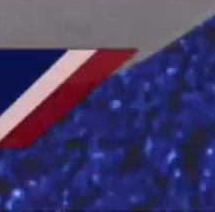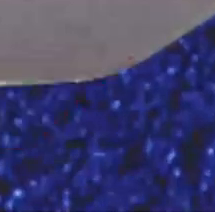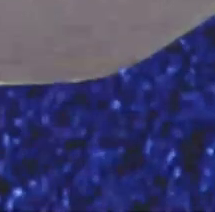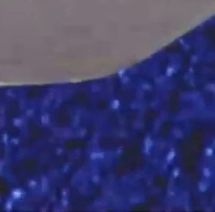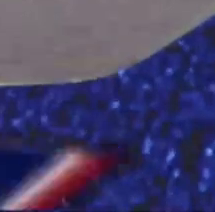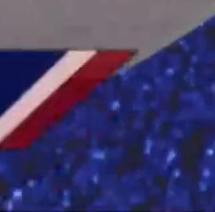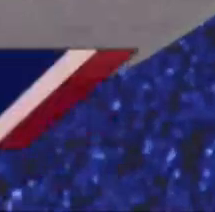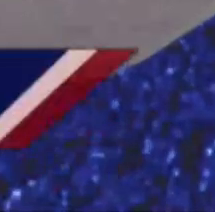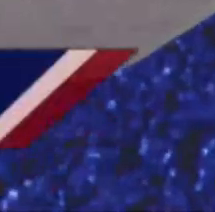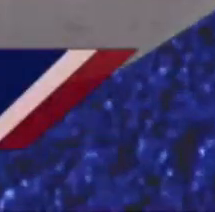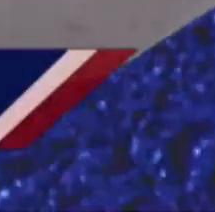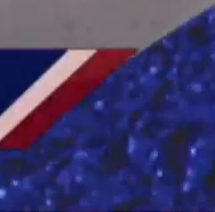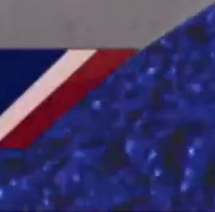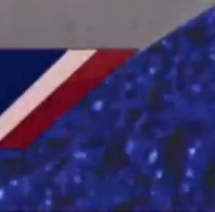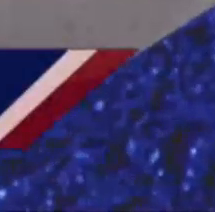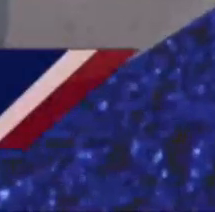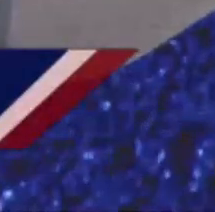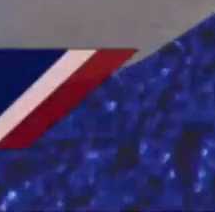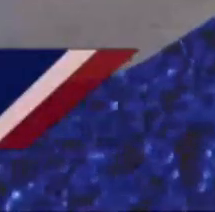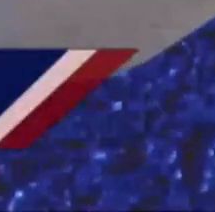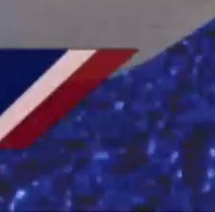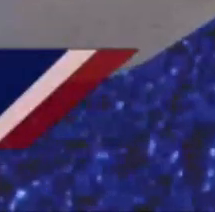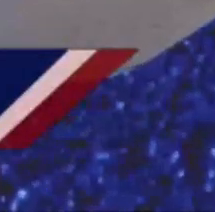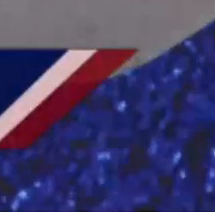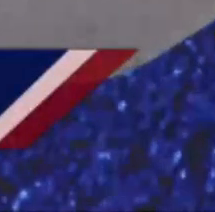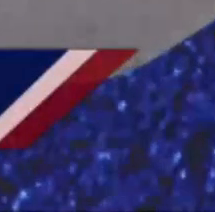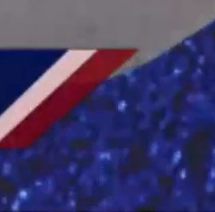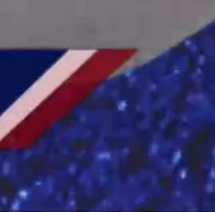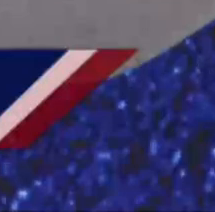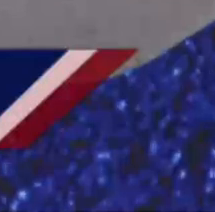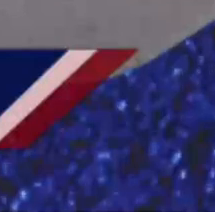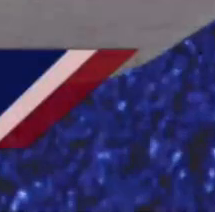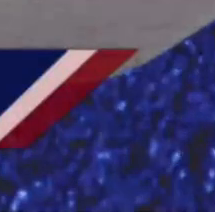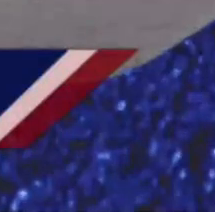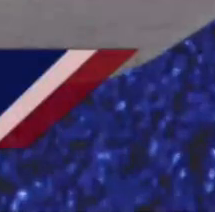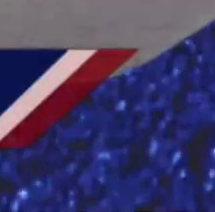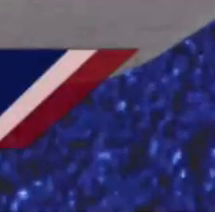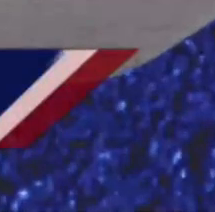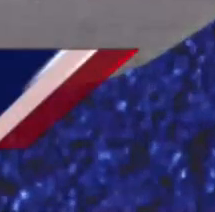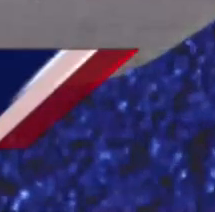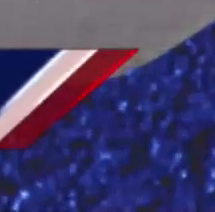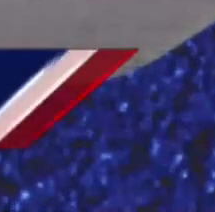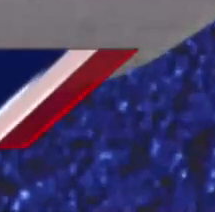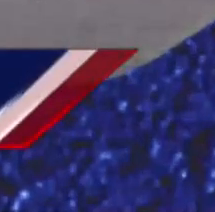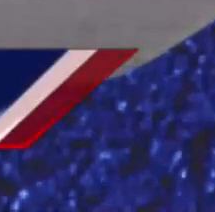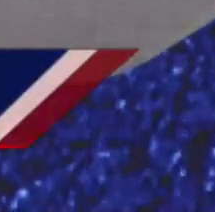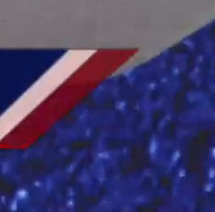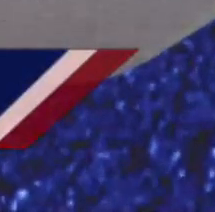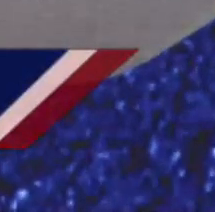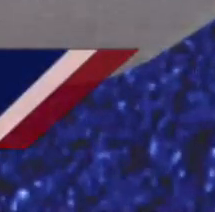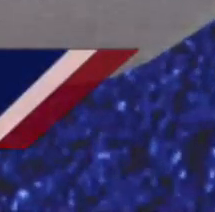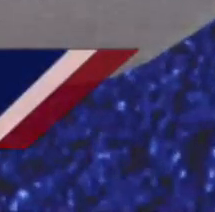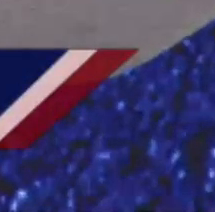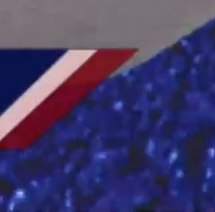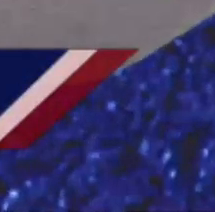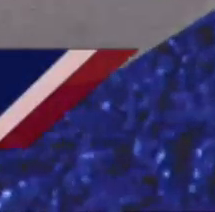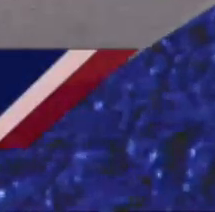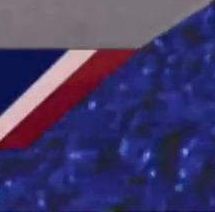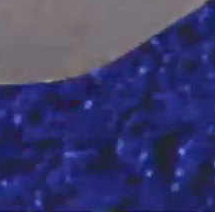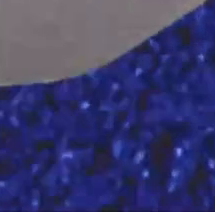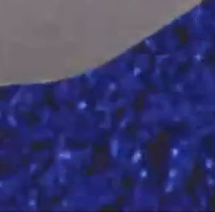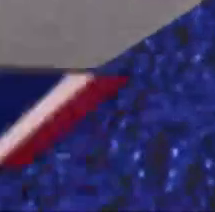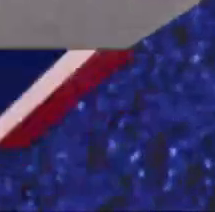partie, numéro 1. Premier point. Plaire au Dieu suprême en tant que saint en